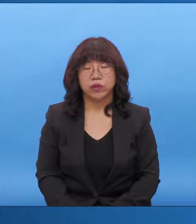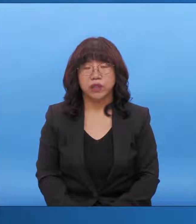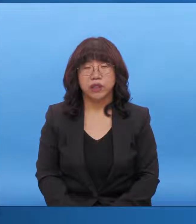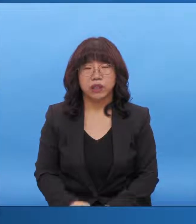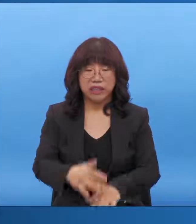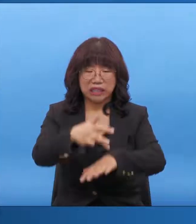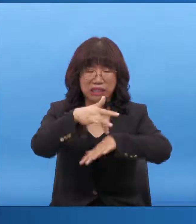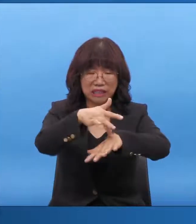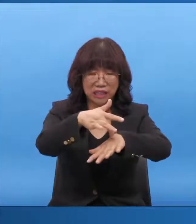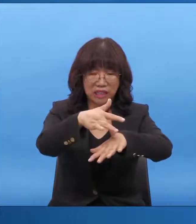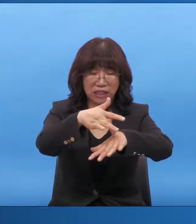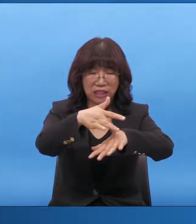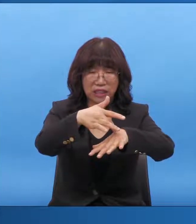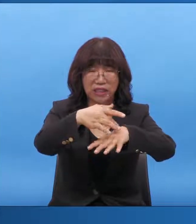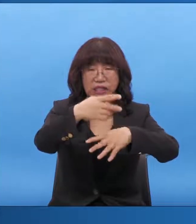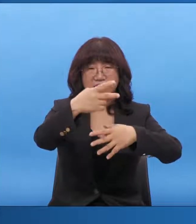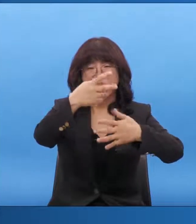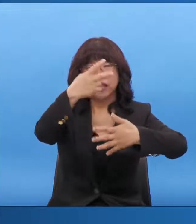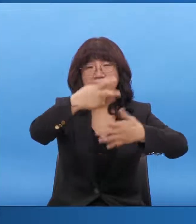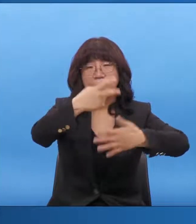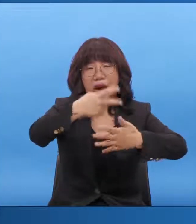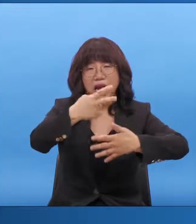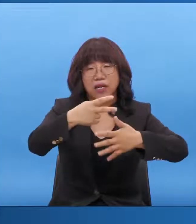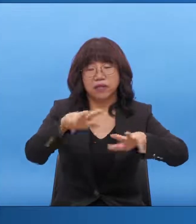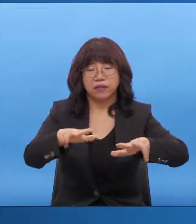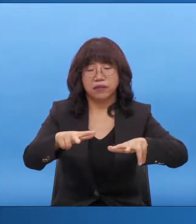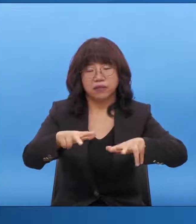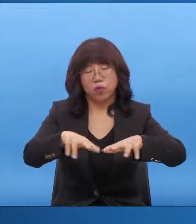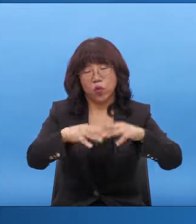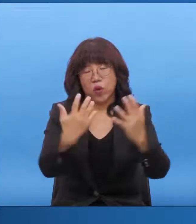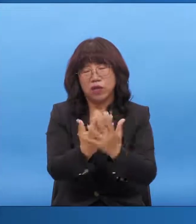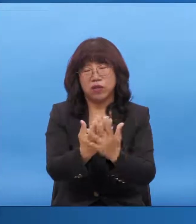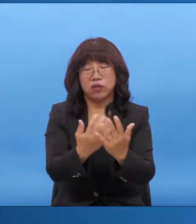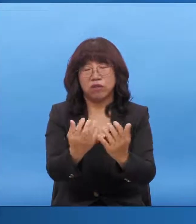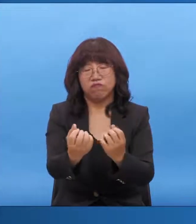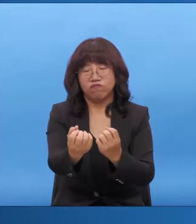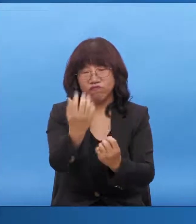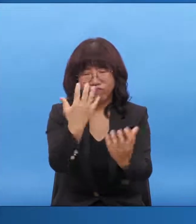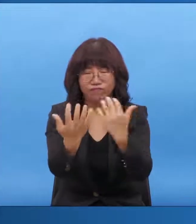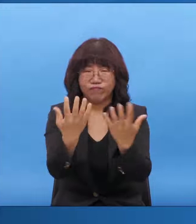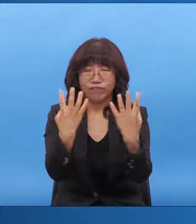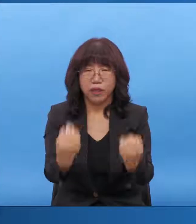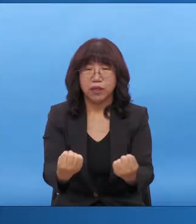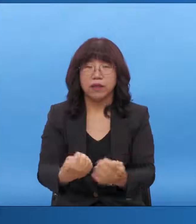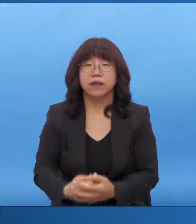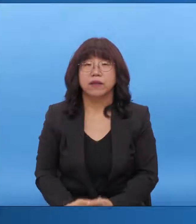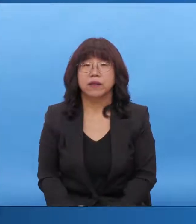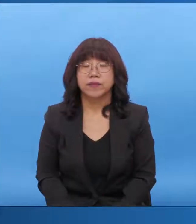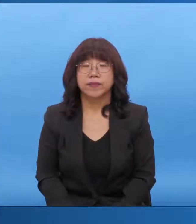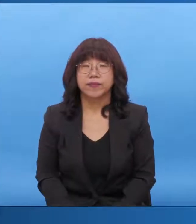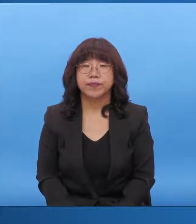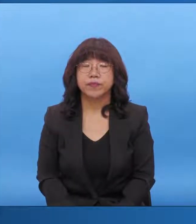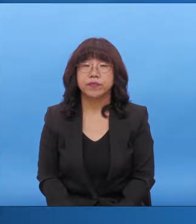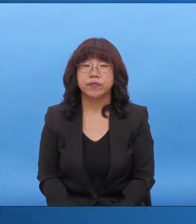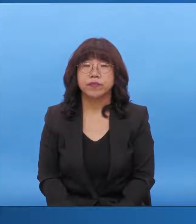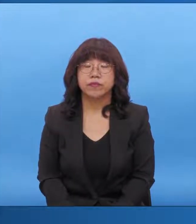이 귀신 드라마 많이 나오기 시작했어요. In Korea right now, there's many dramas related to evil spirits. 그러니까 여러분 예사를 보지 말고